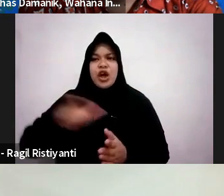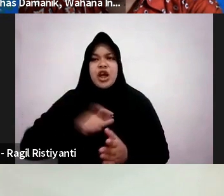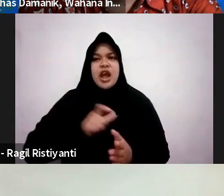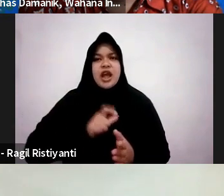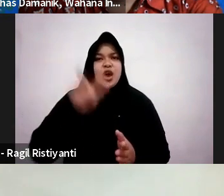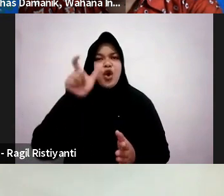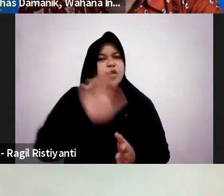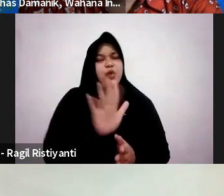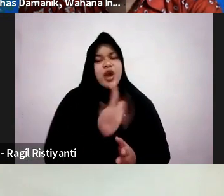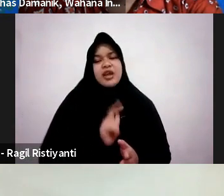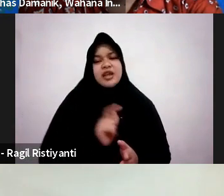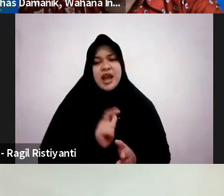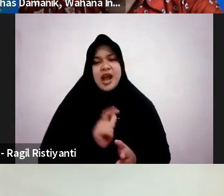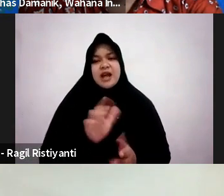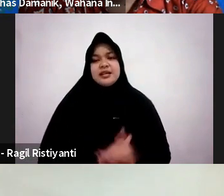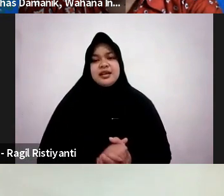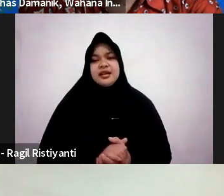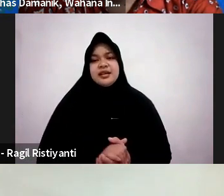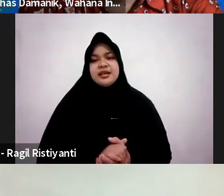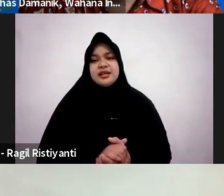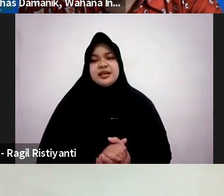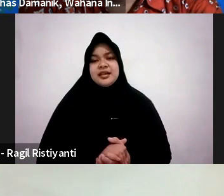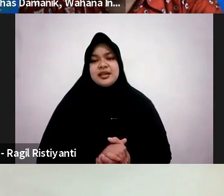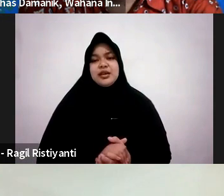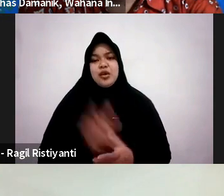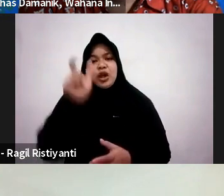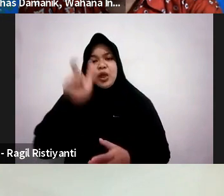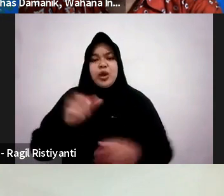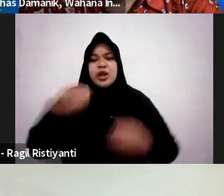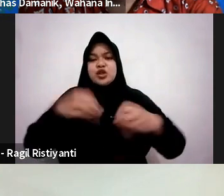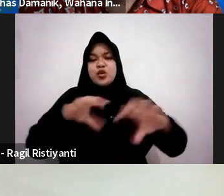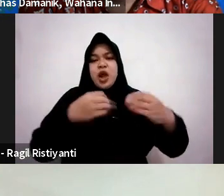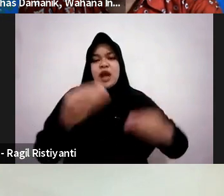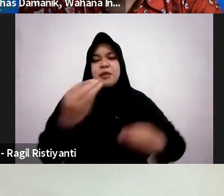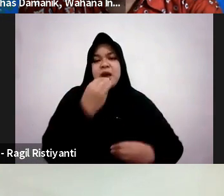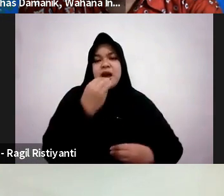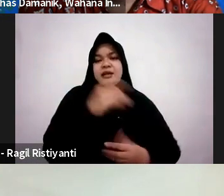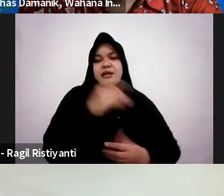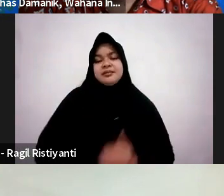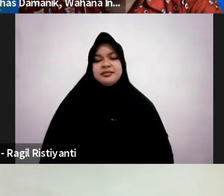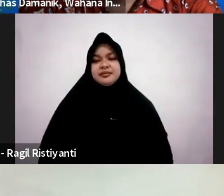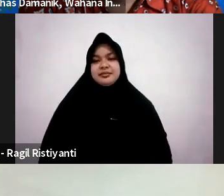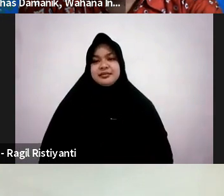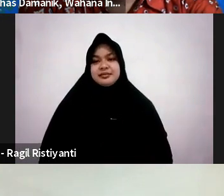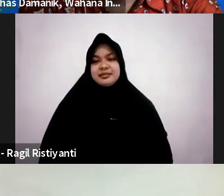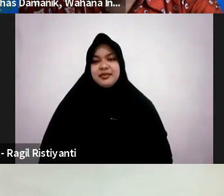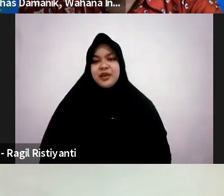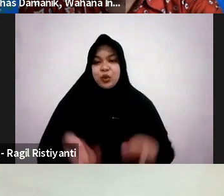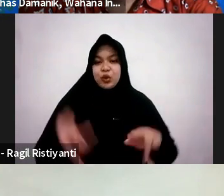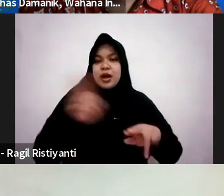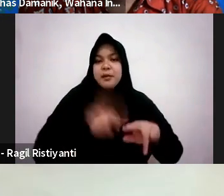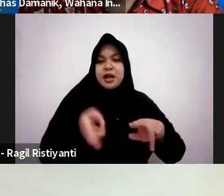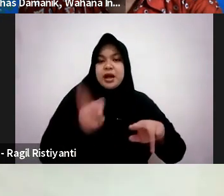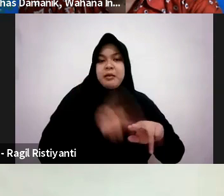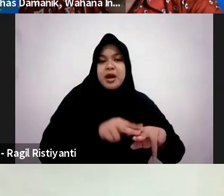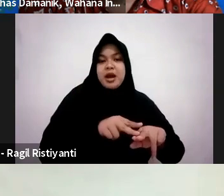enggak enggak enggak orangtuanya juga apa namanya jualan makanan kok gitu apa tadi ada neneknya disitu YouTube untuk nambah-nambah penghasilan apalagi